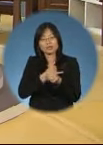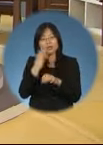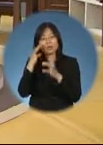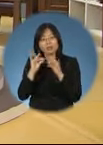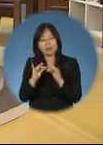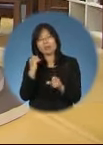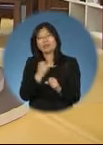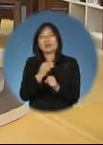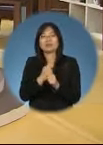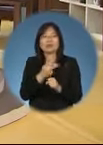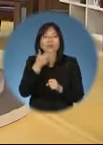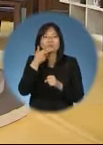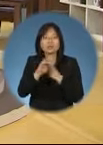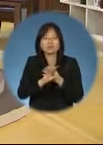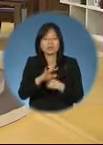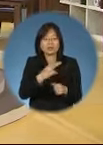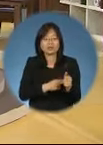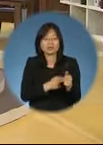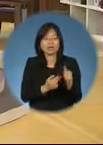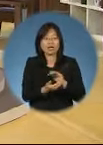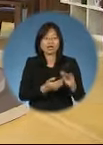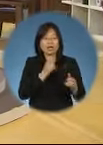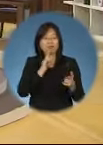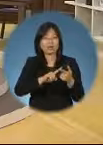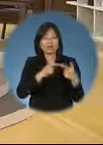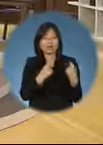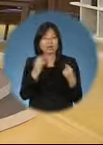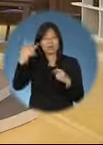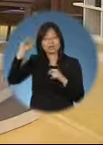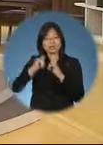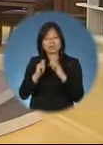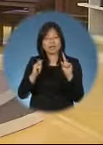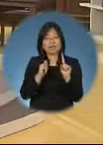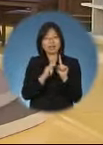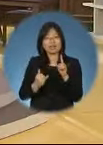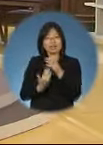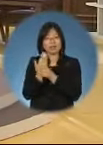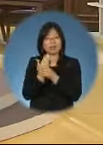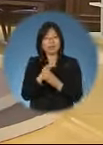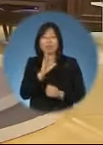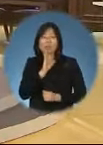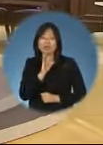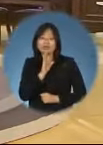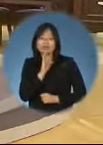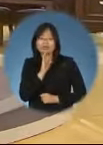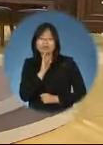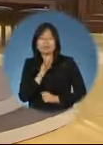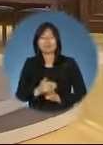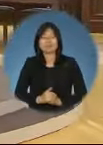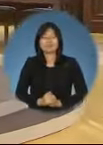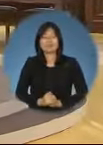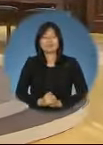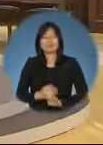동감하게끔 만들지 않으면 선생님 아까 말씀하신 미친 사람 하나 나온 거 아닙니까? 그렇죠.